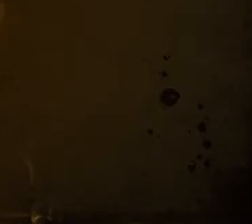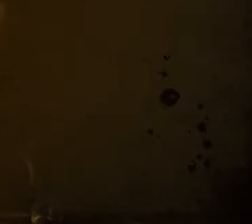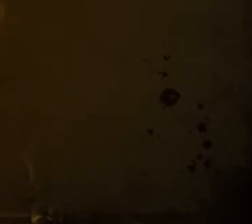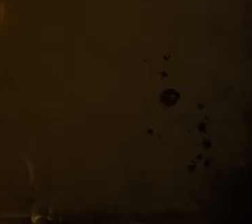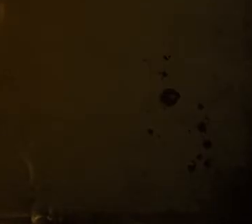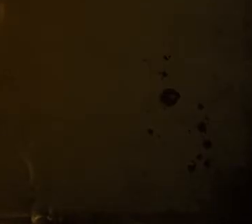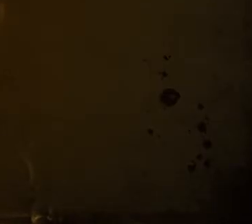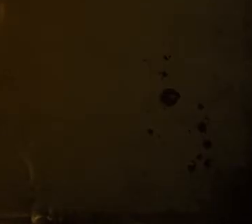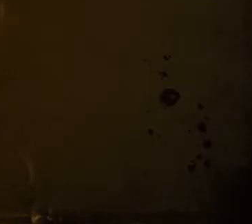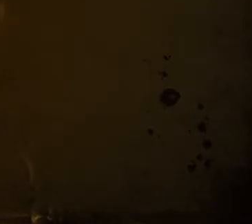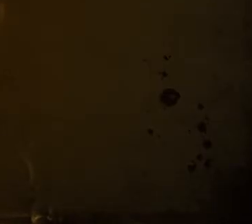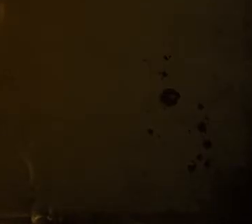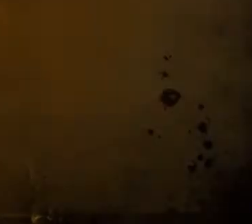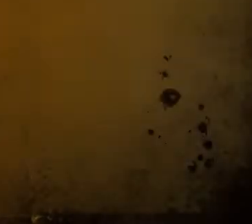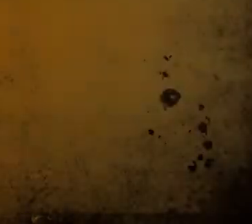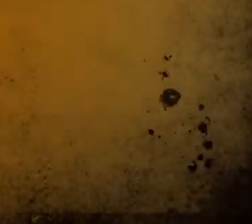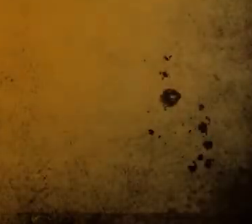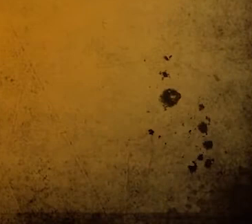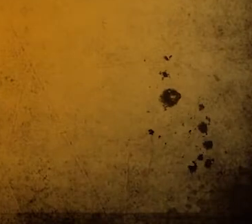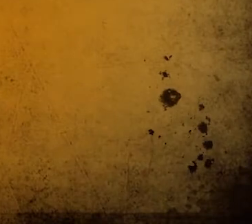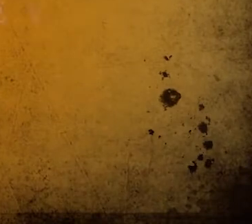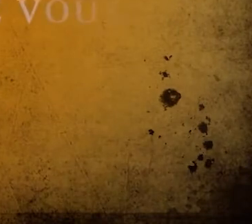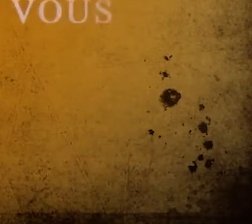Na batango na yo ya mpasi,